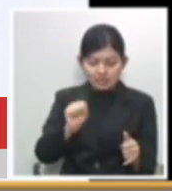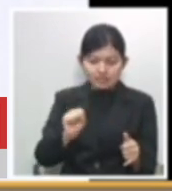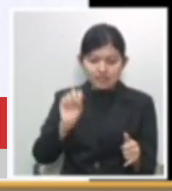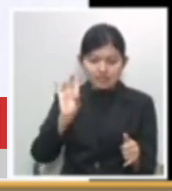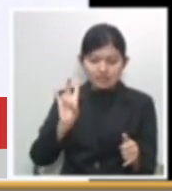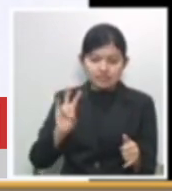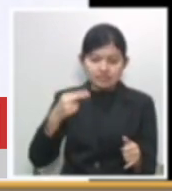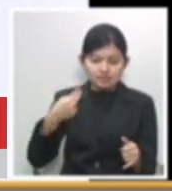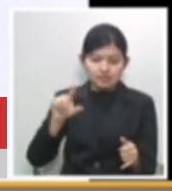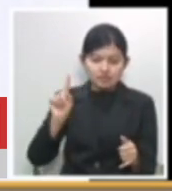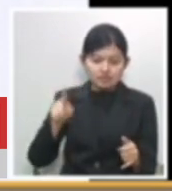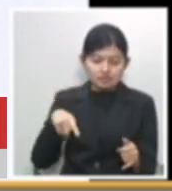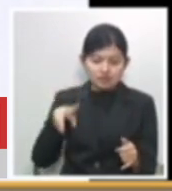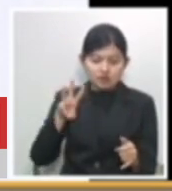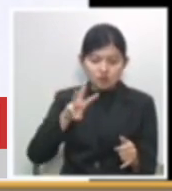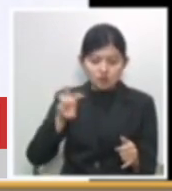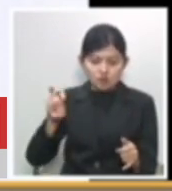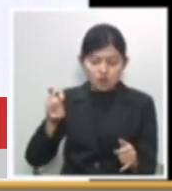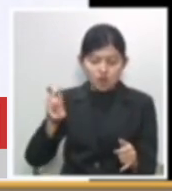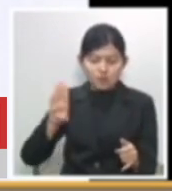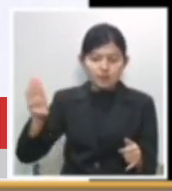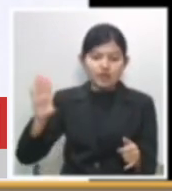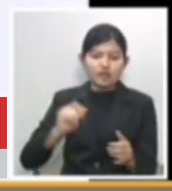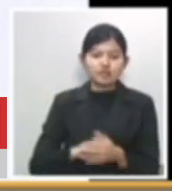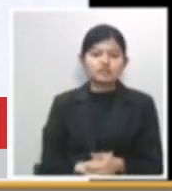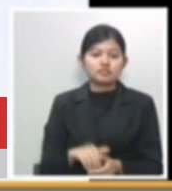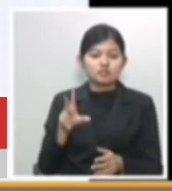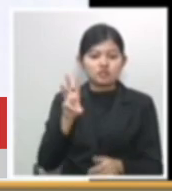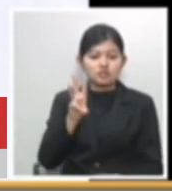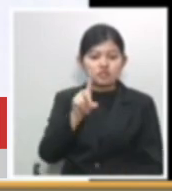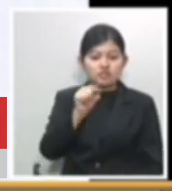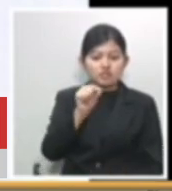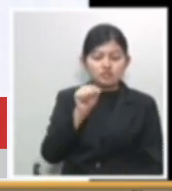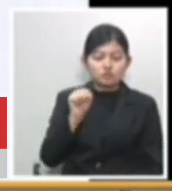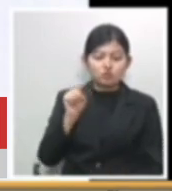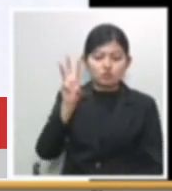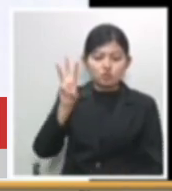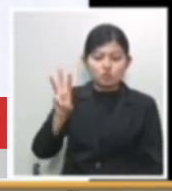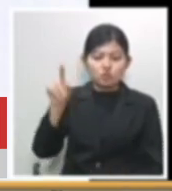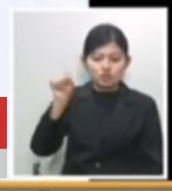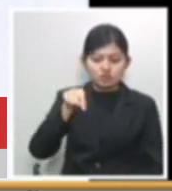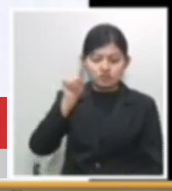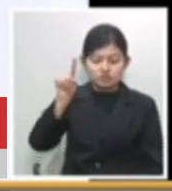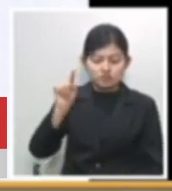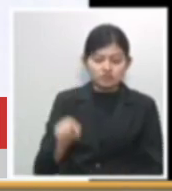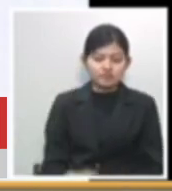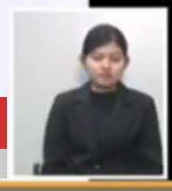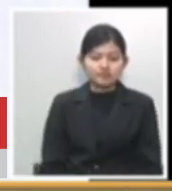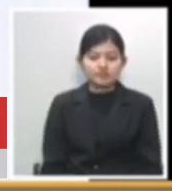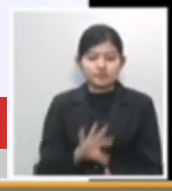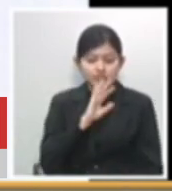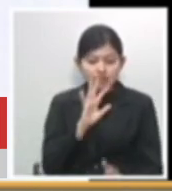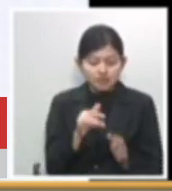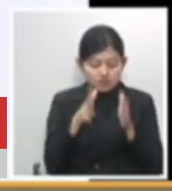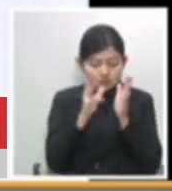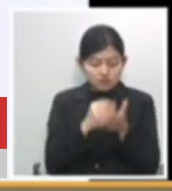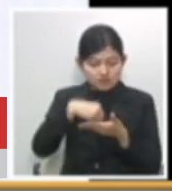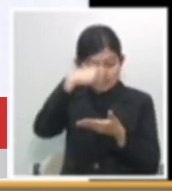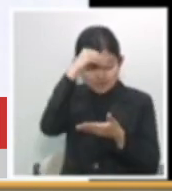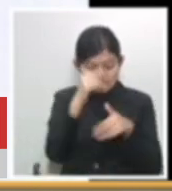2,971,600 บาทร้อยละ 20.61 ถ้าคิดเฉลี่ยต่อเด็กนักเรียนก็คือเ